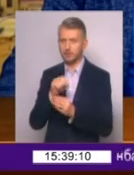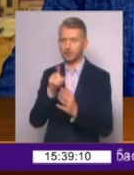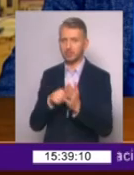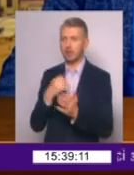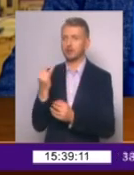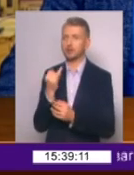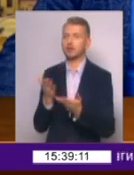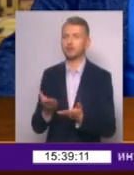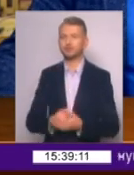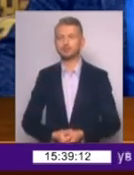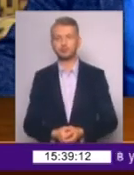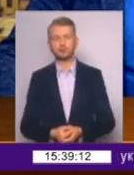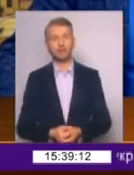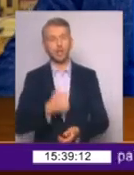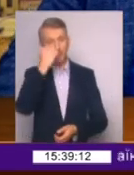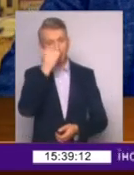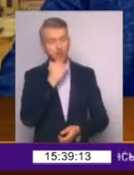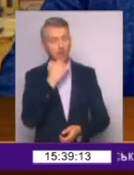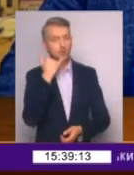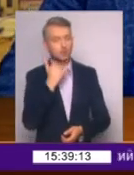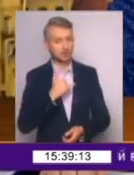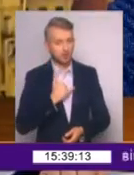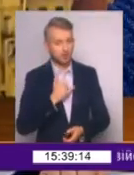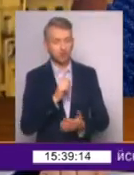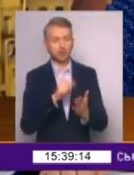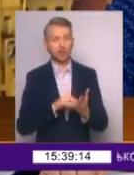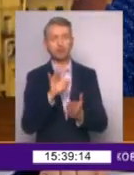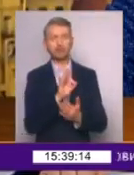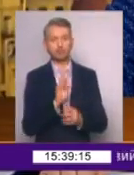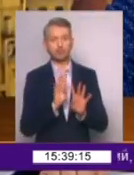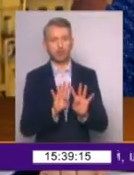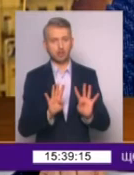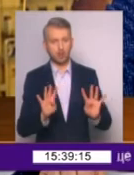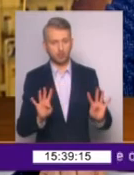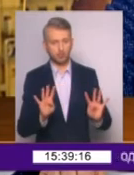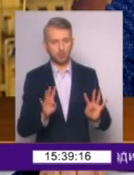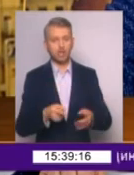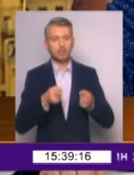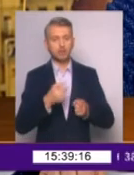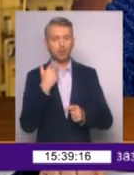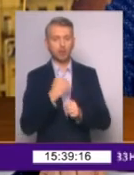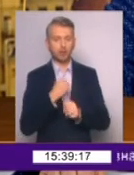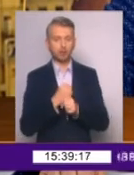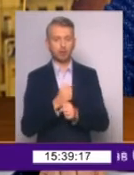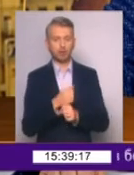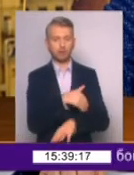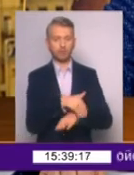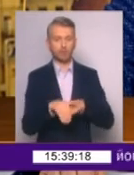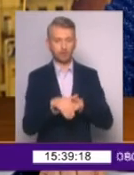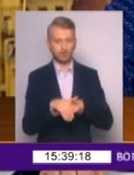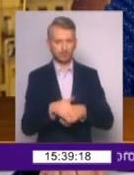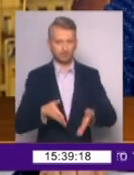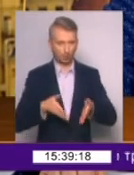цікаві. Прошу, пане Михайло. Дякую, да, за дзвінок. Питання щодо паркану. Дійсно, коли робили Радунську дорогу,